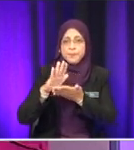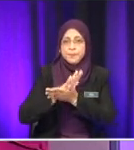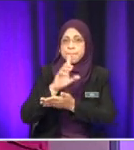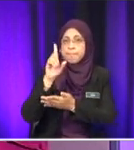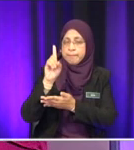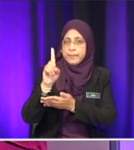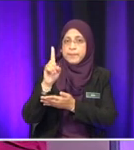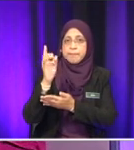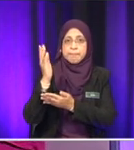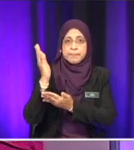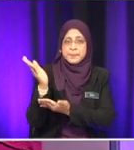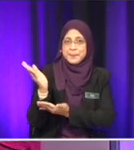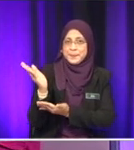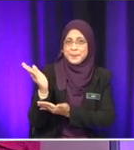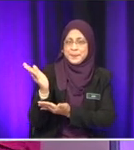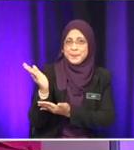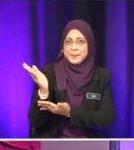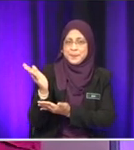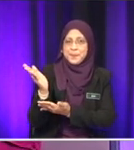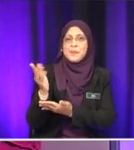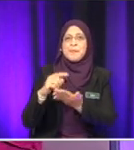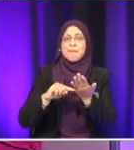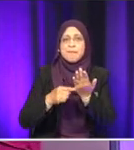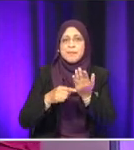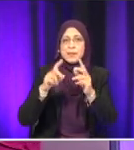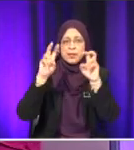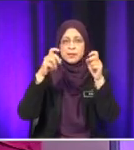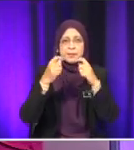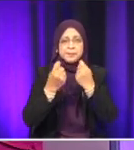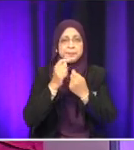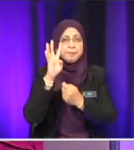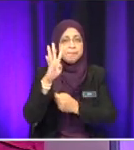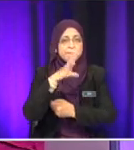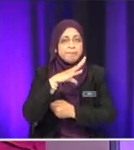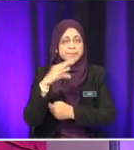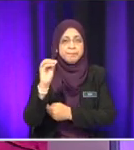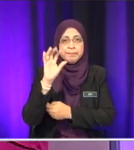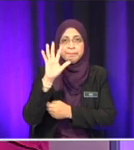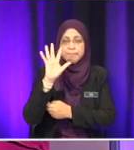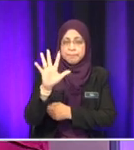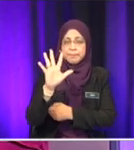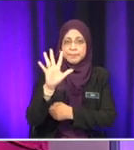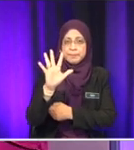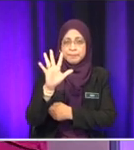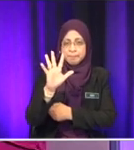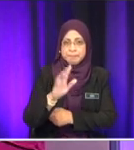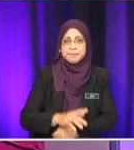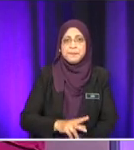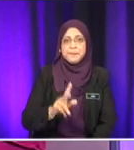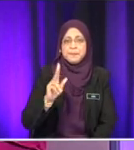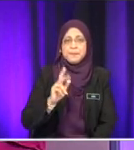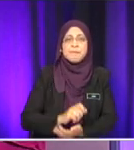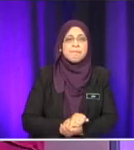1 kita bermula dengan tajuk tiga tempat dan tingkatan 5 lah oke nah Ini adalah kurikulum standing